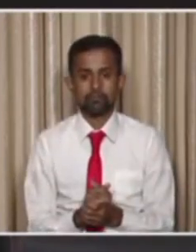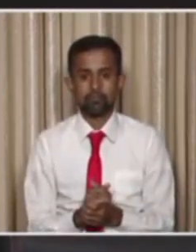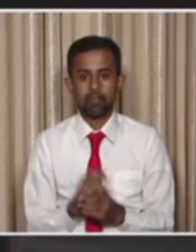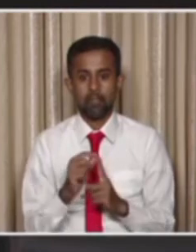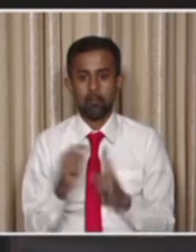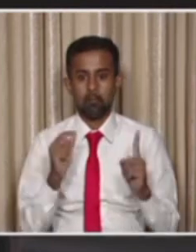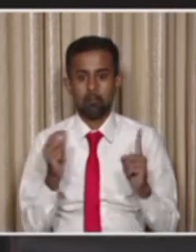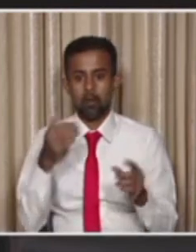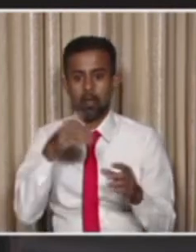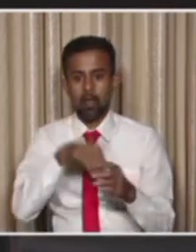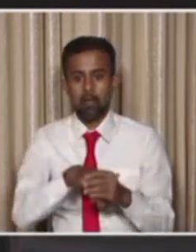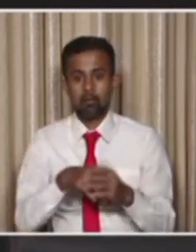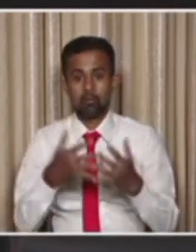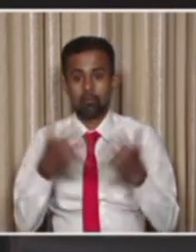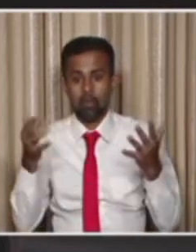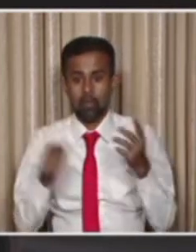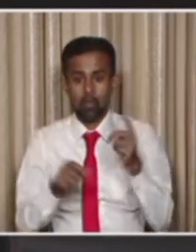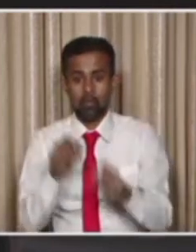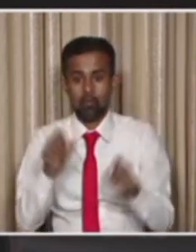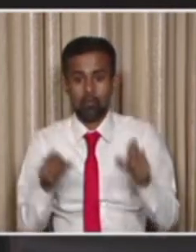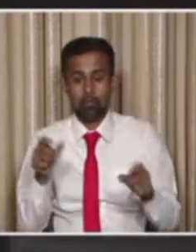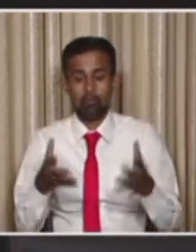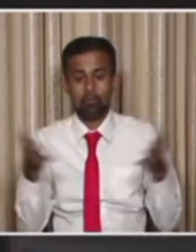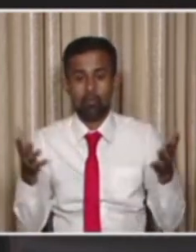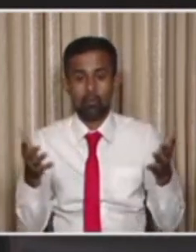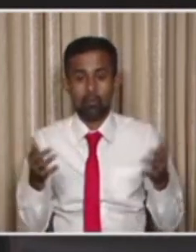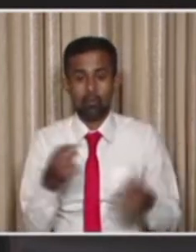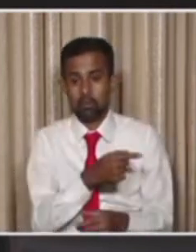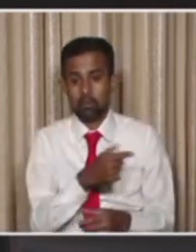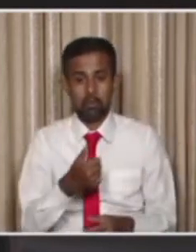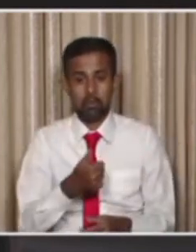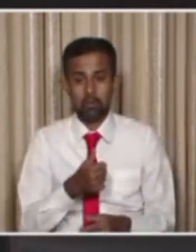පාර්ලිමේන්තුව ඇතුලේ විශාල පිරිසක් ඉන්නවා මේ දූෂණයට විරුද්ධව.